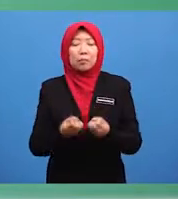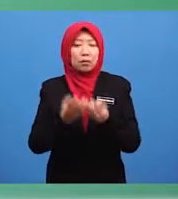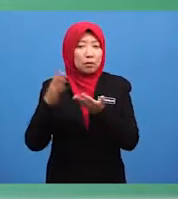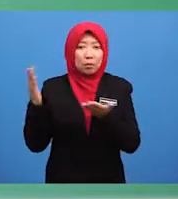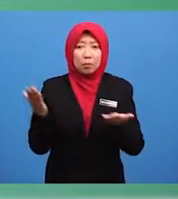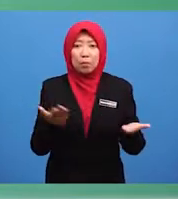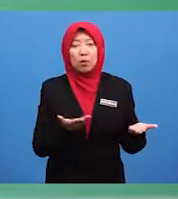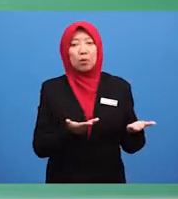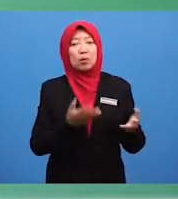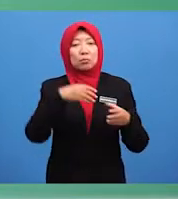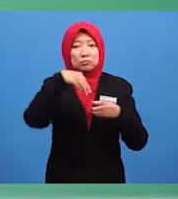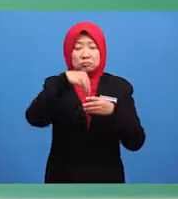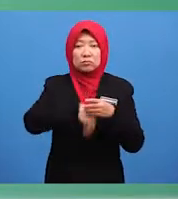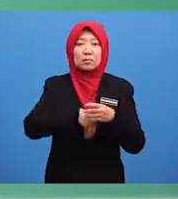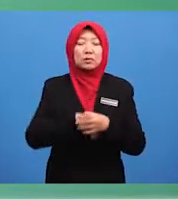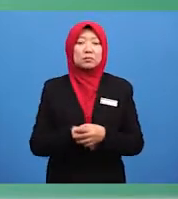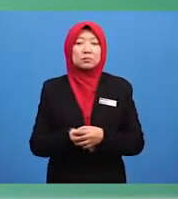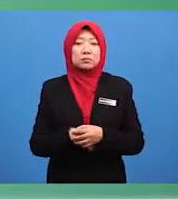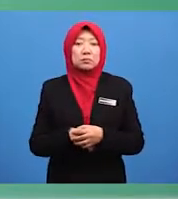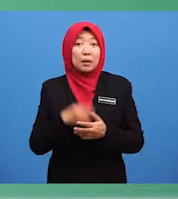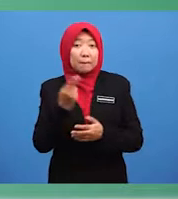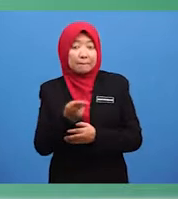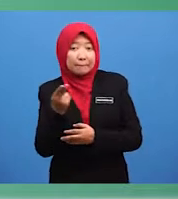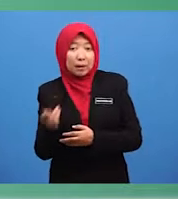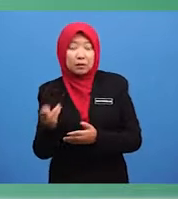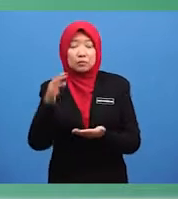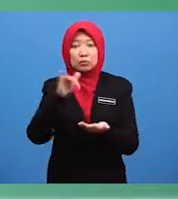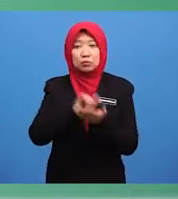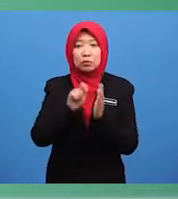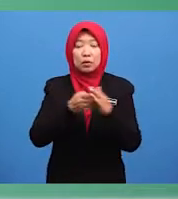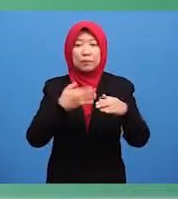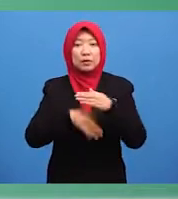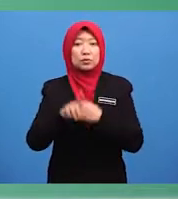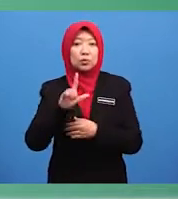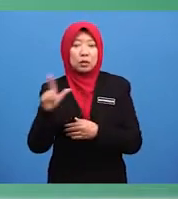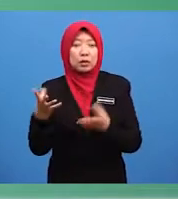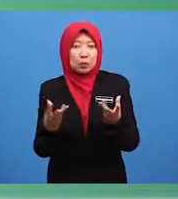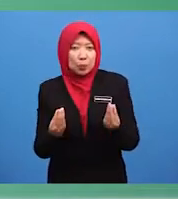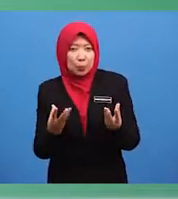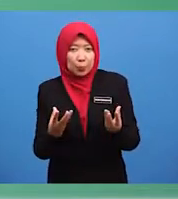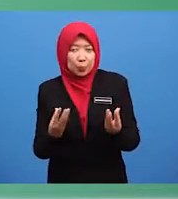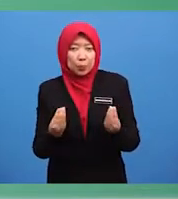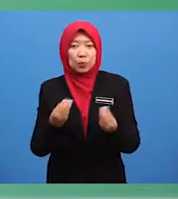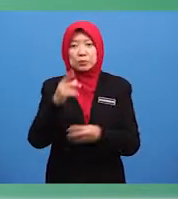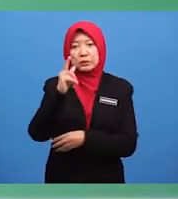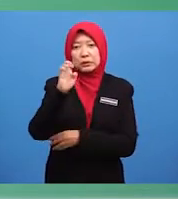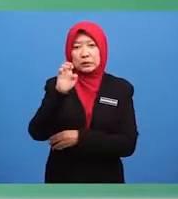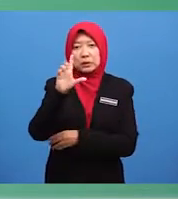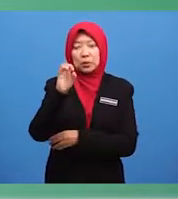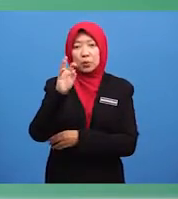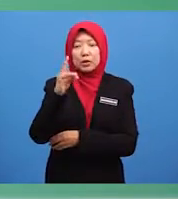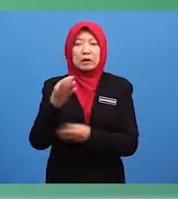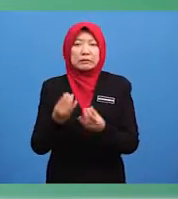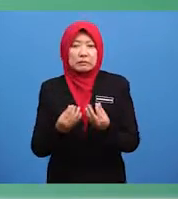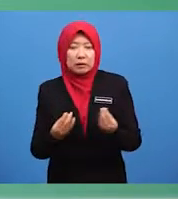membawa pemendapan. Mendapan bahan itu termasuklah lumpur, kelodak,